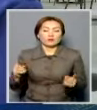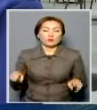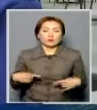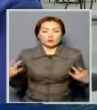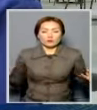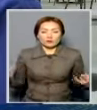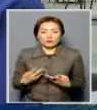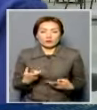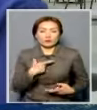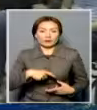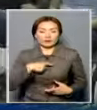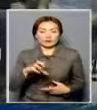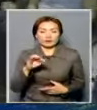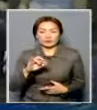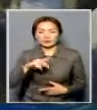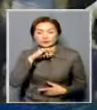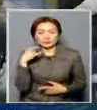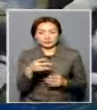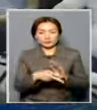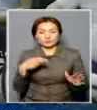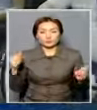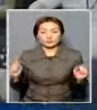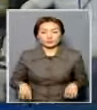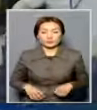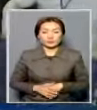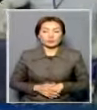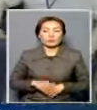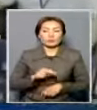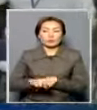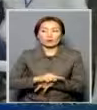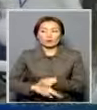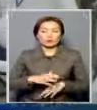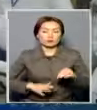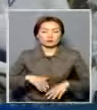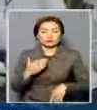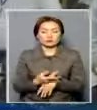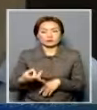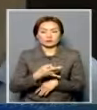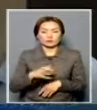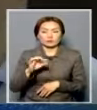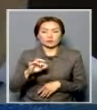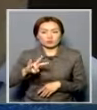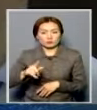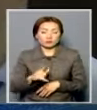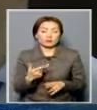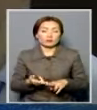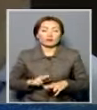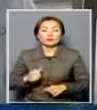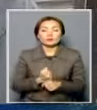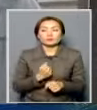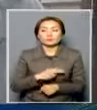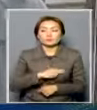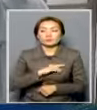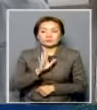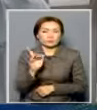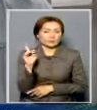научиться у белорусов обучение участников проводят инструкторы реабилитологи республики беларусь данное направление является